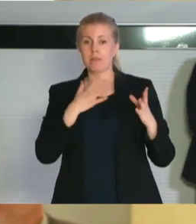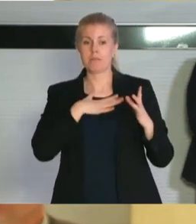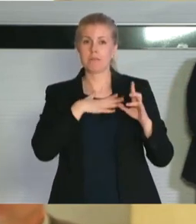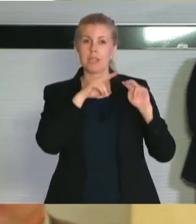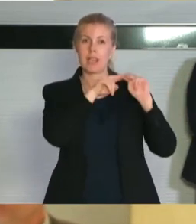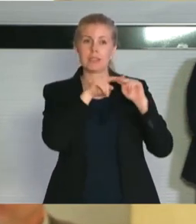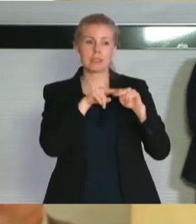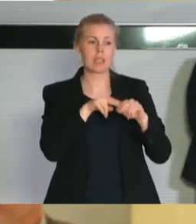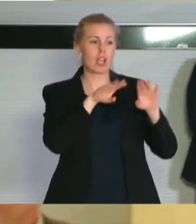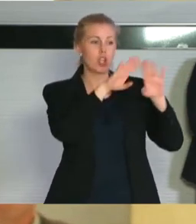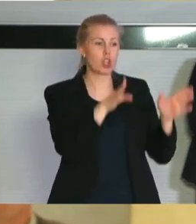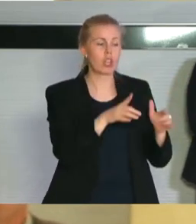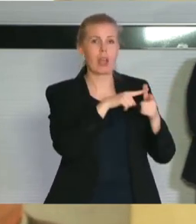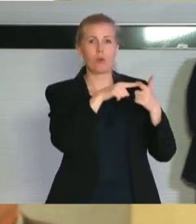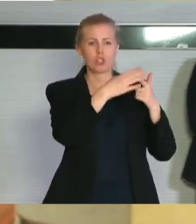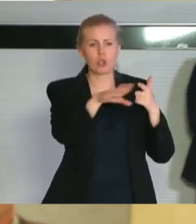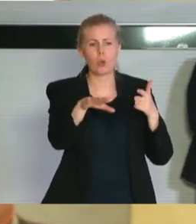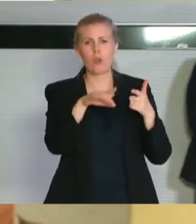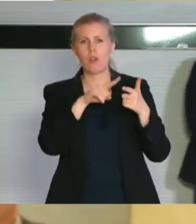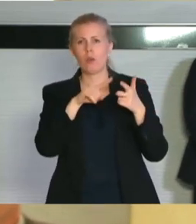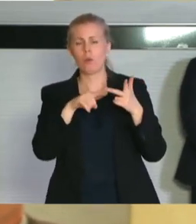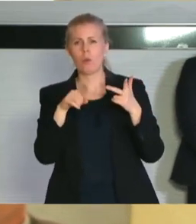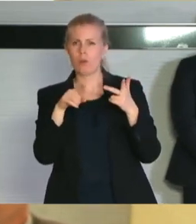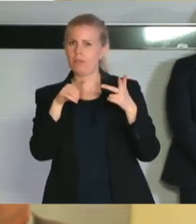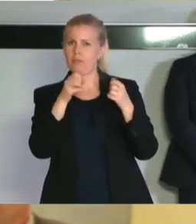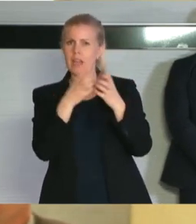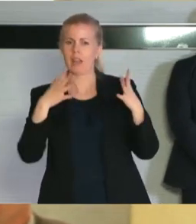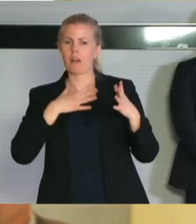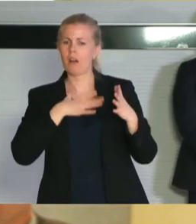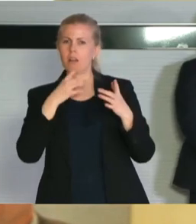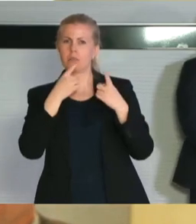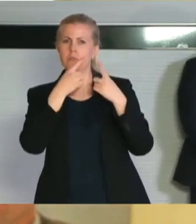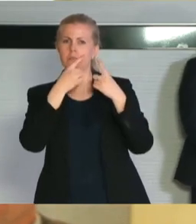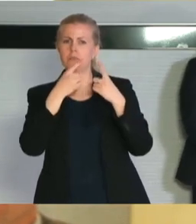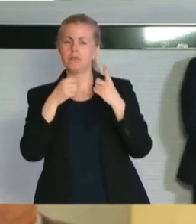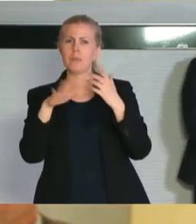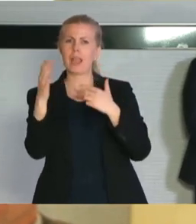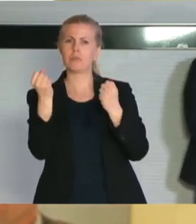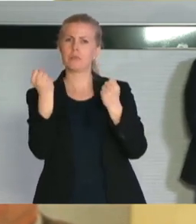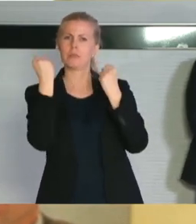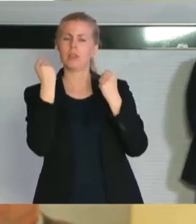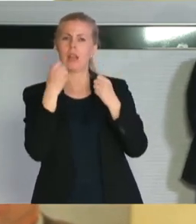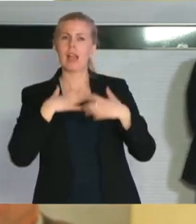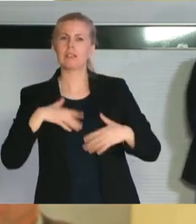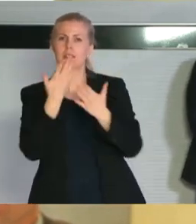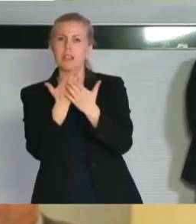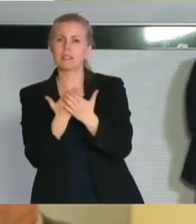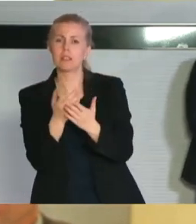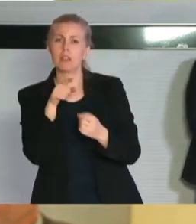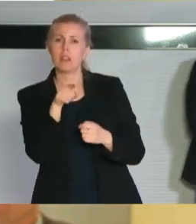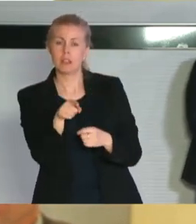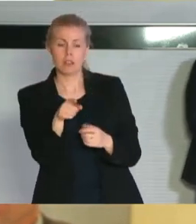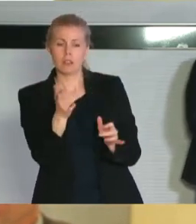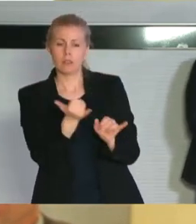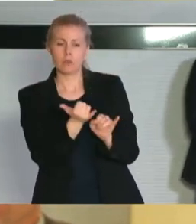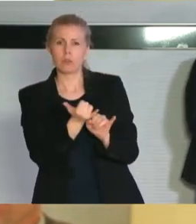fritidsboliger ved sjøen og i kommuner som har helt andre ressurser helsemessig. Spiller det noen rolle, eller bør det være en solidaritetsdugnad å la være å dra